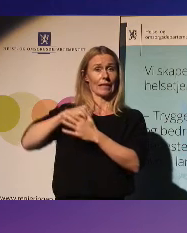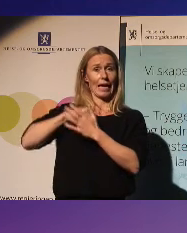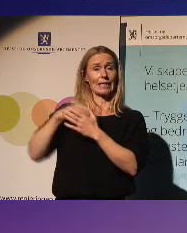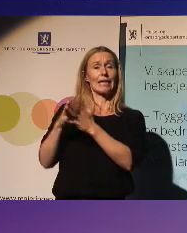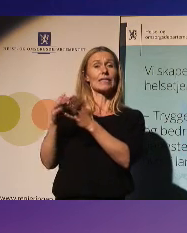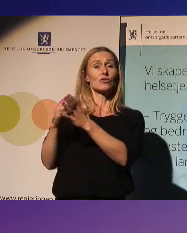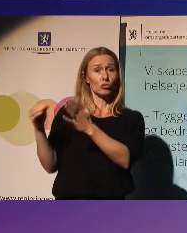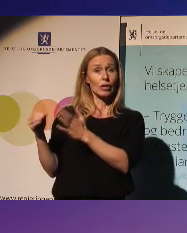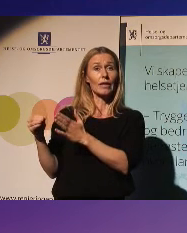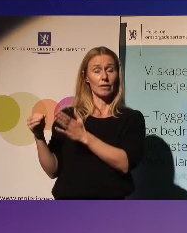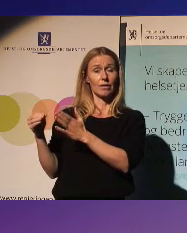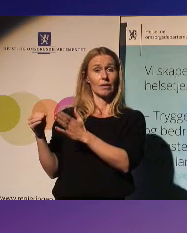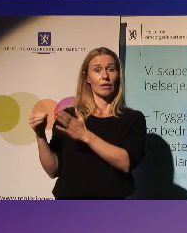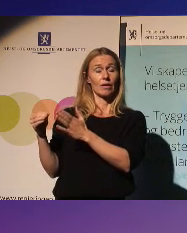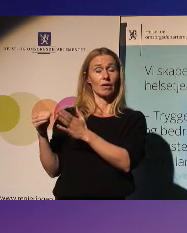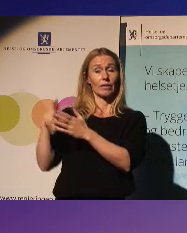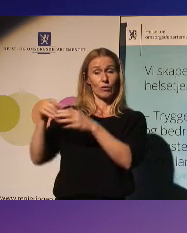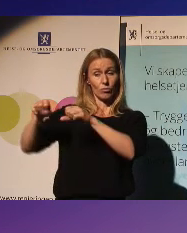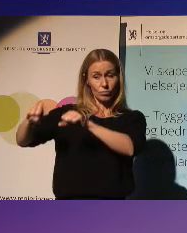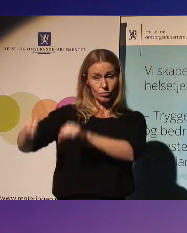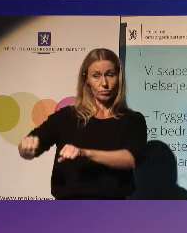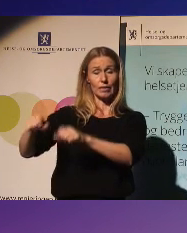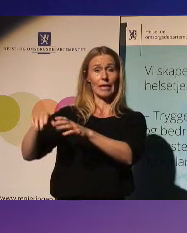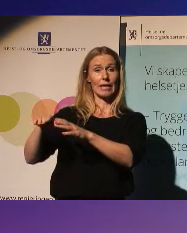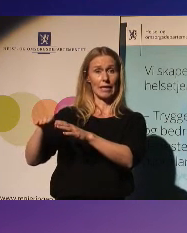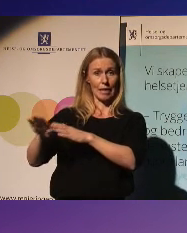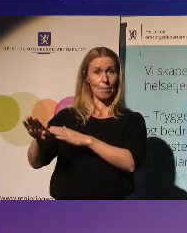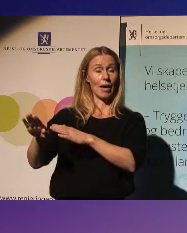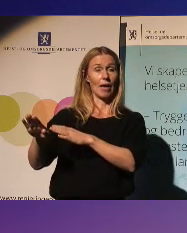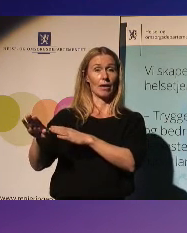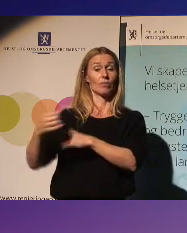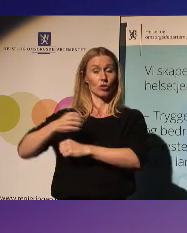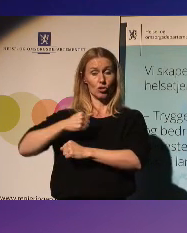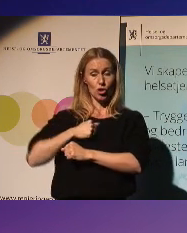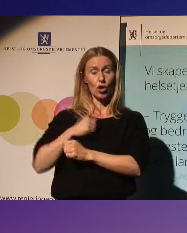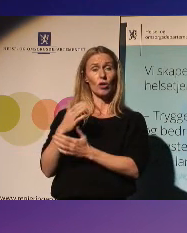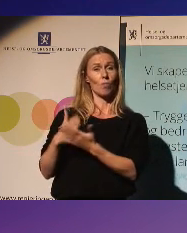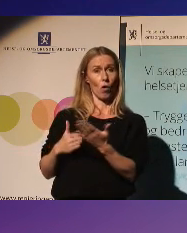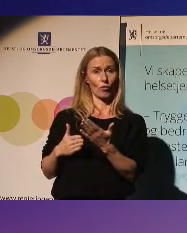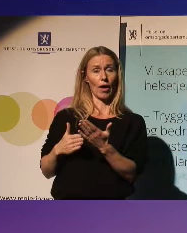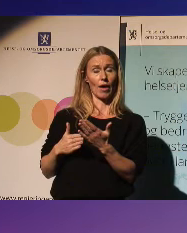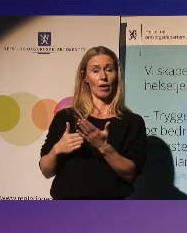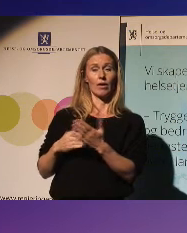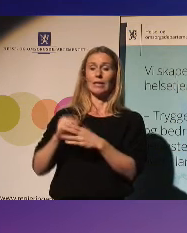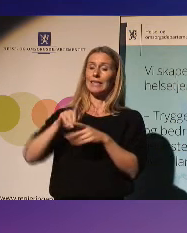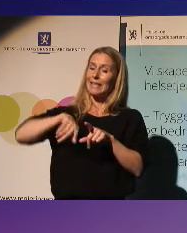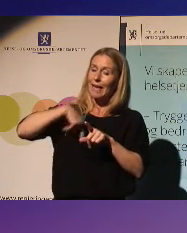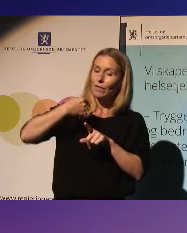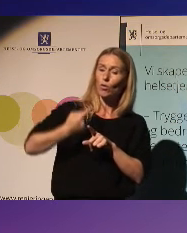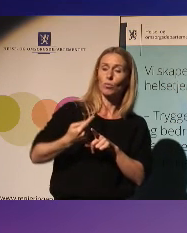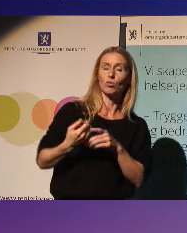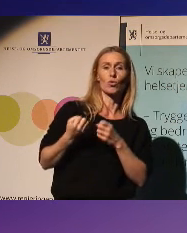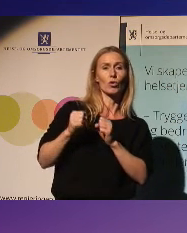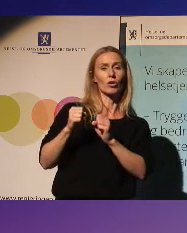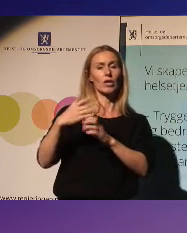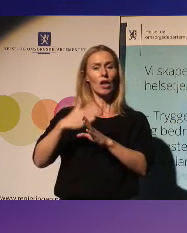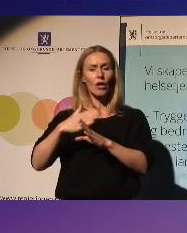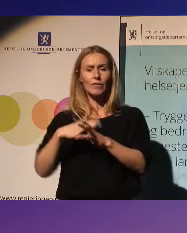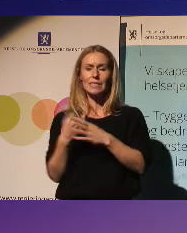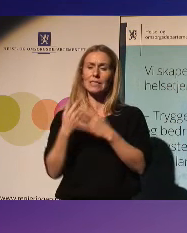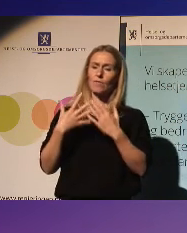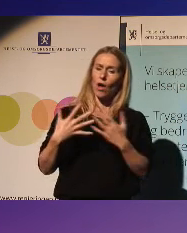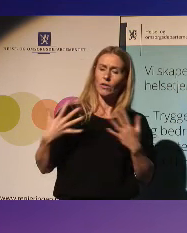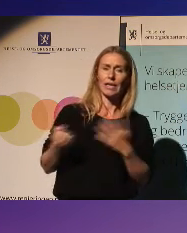i disse damene. Og de ble trygge I å bo hjemme. De gjenopptok gradvis sine gamle